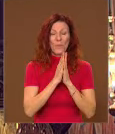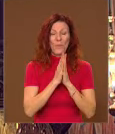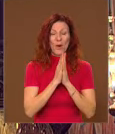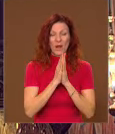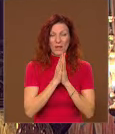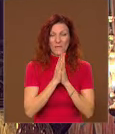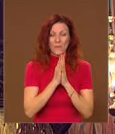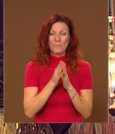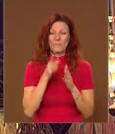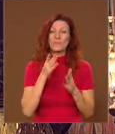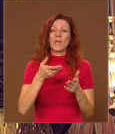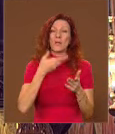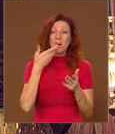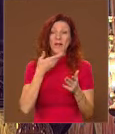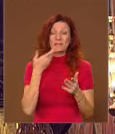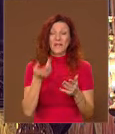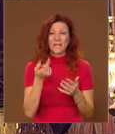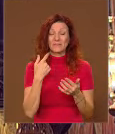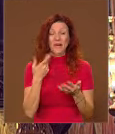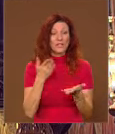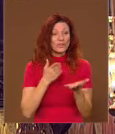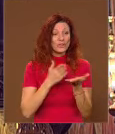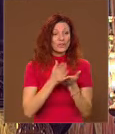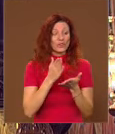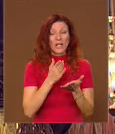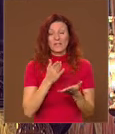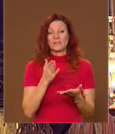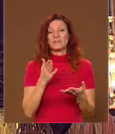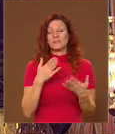в които се разкрива учението на църквата за